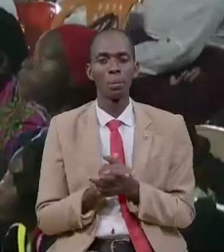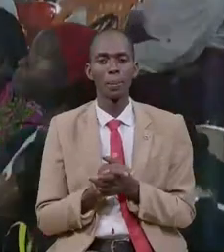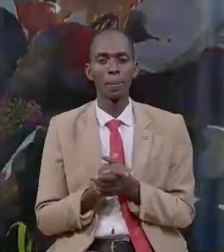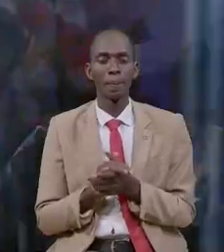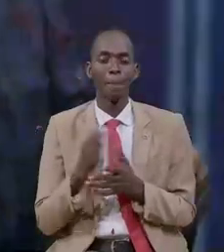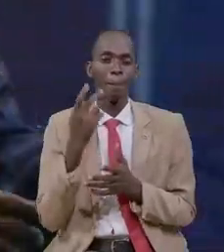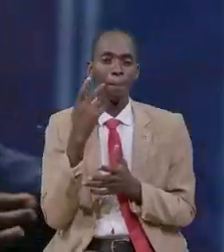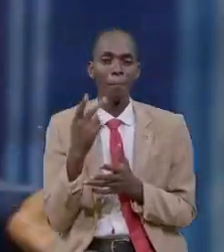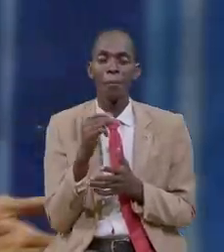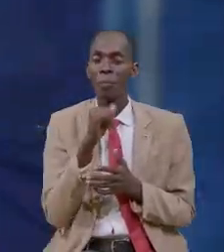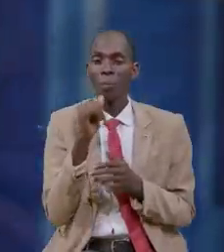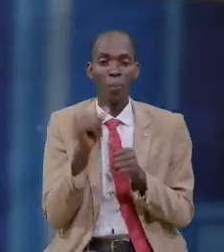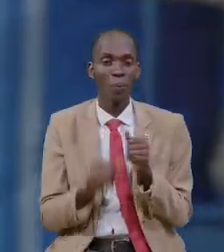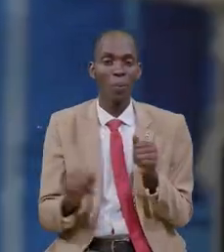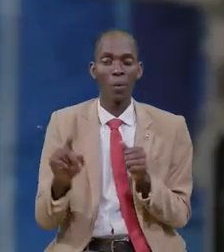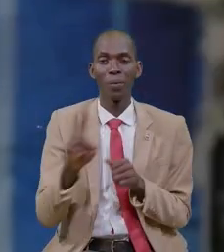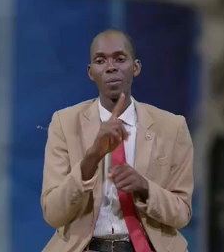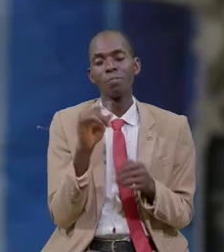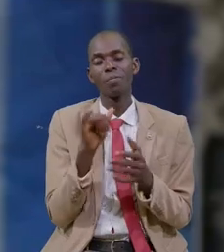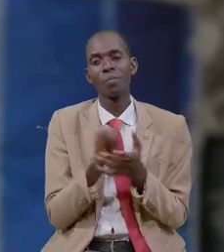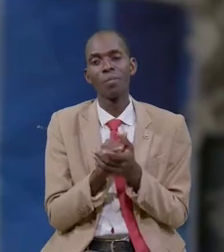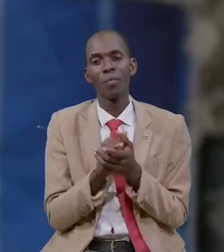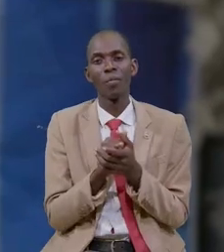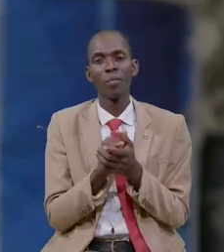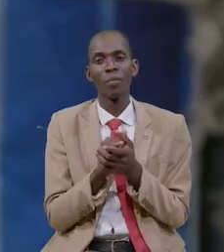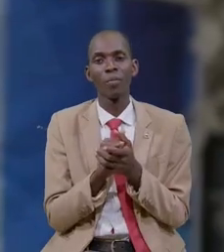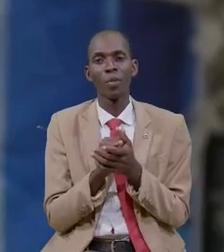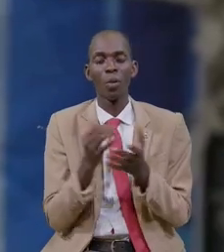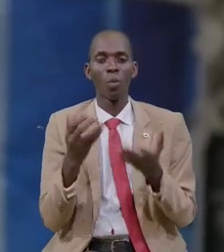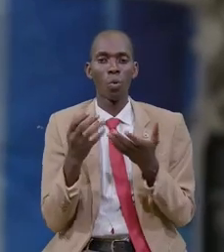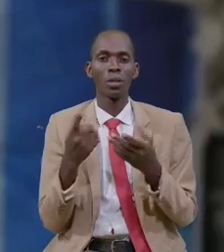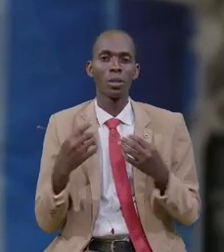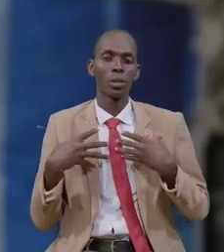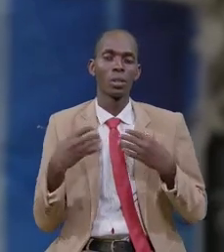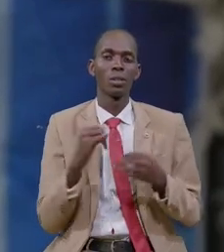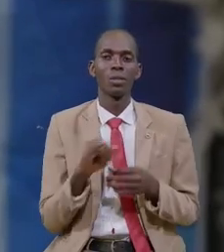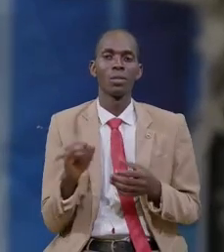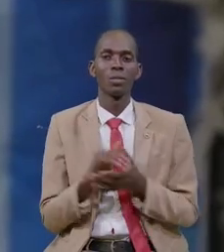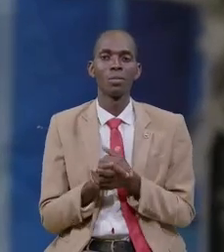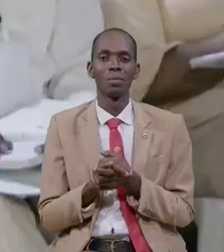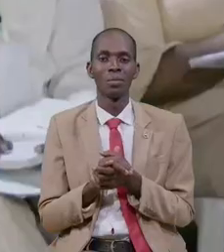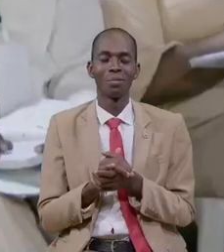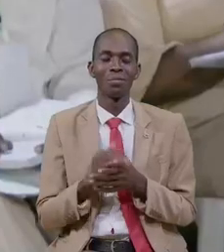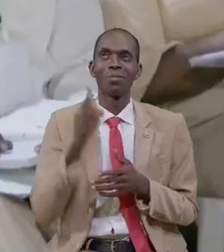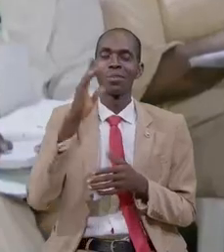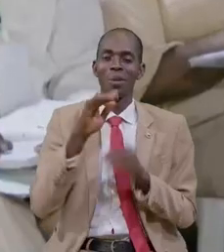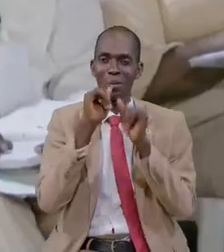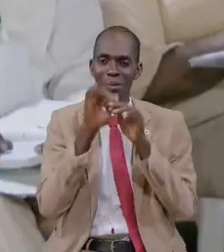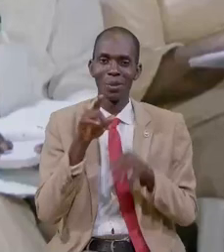Vous voyez, ce n'est pas tous ceux qui veulent la guérison. Que Dieu vous